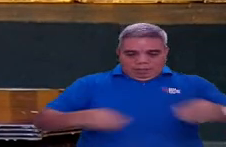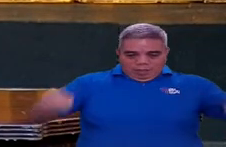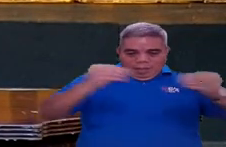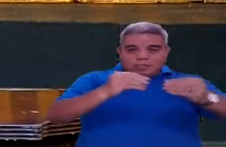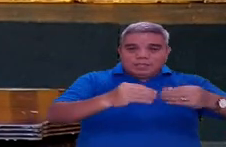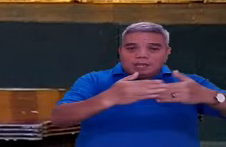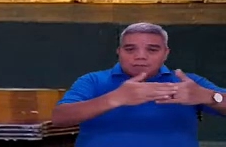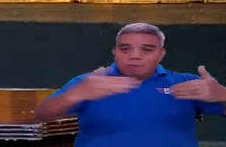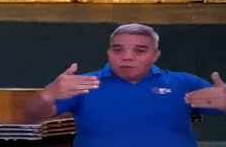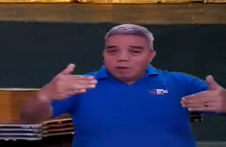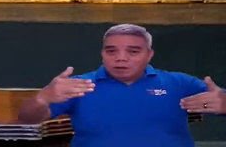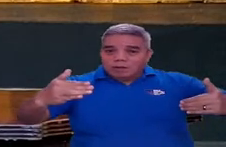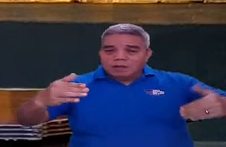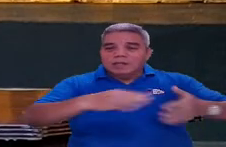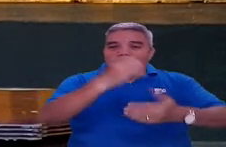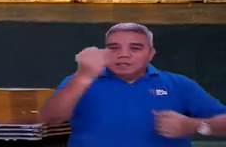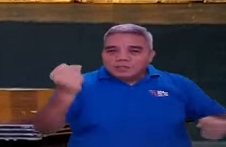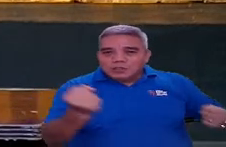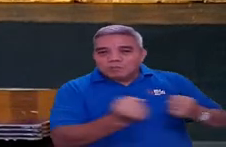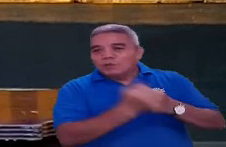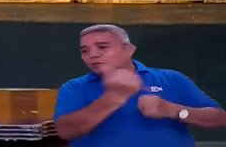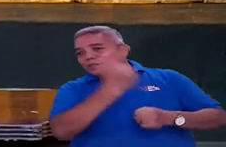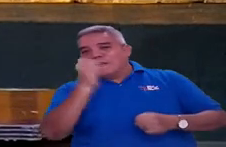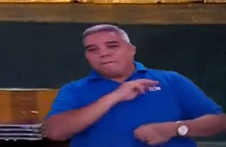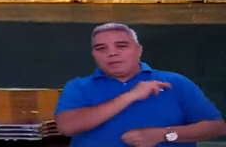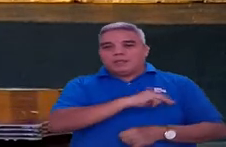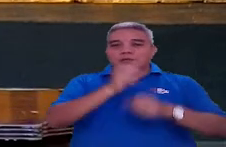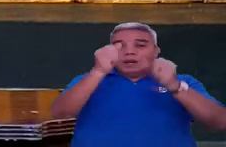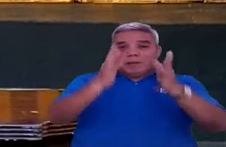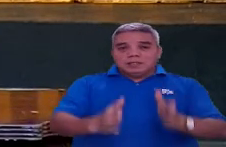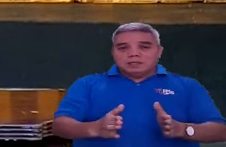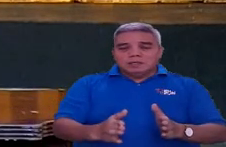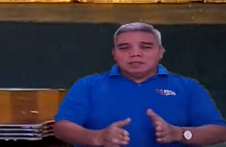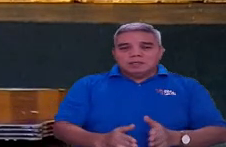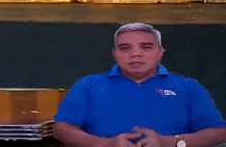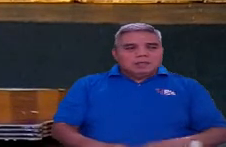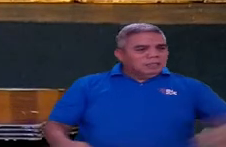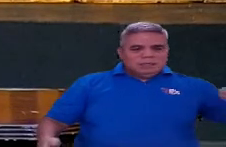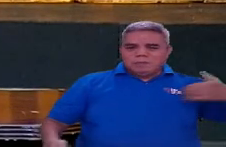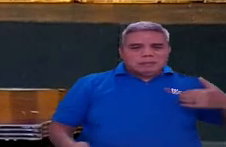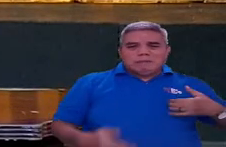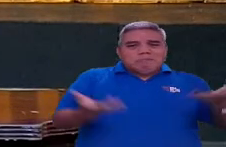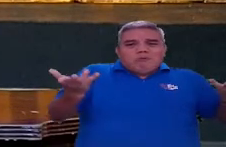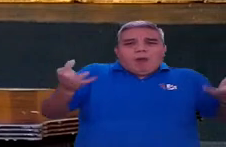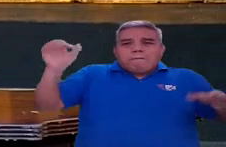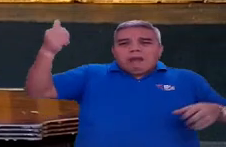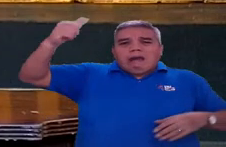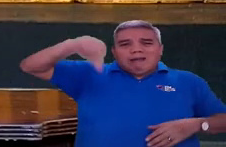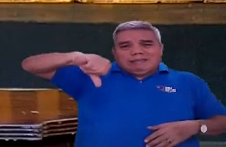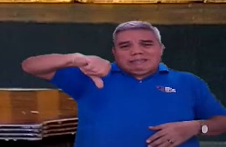extend support to some missionaries? Di pa natin kaya.